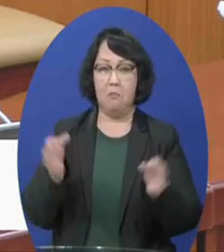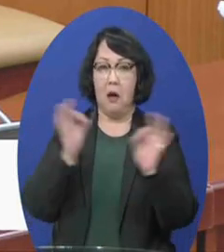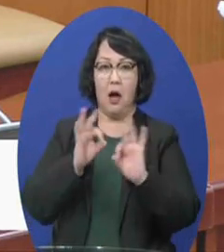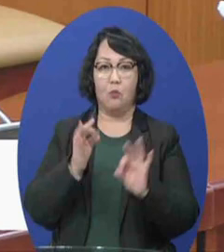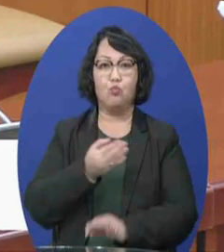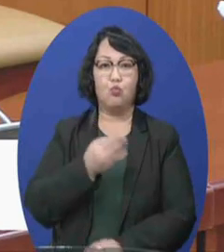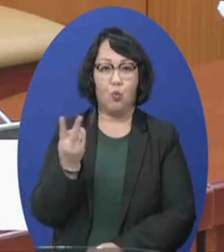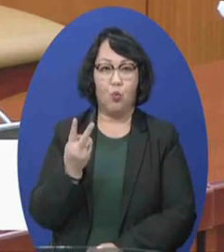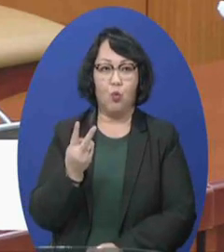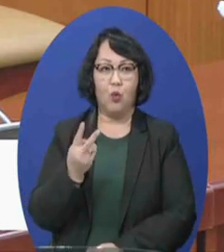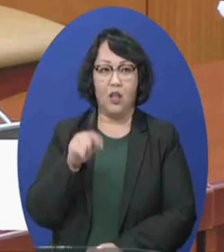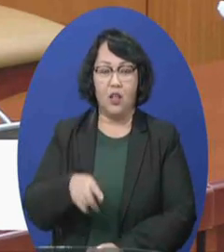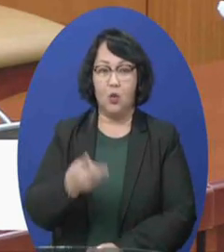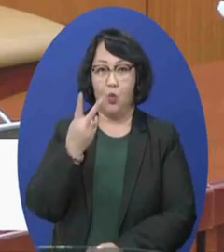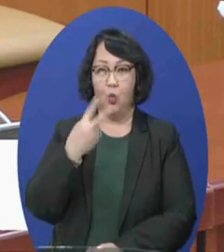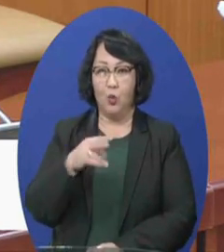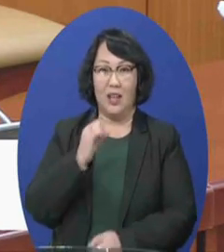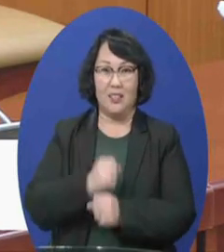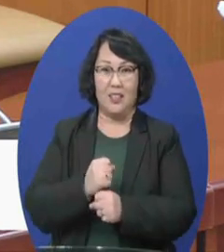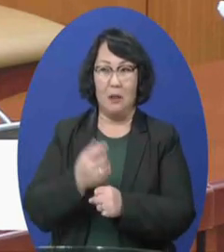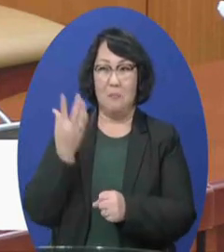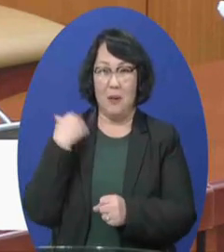Энэ үйл ажиллагаа нотлогдох ёстой.